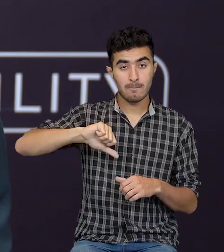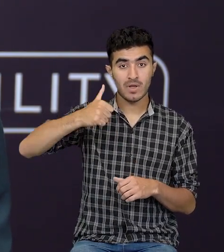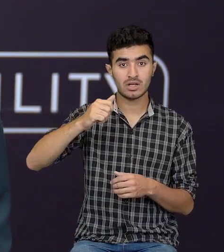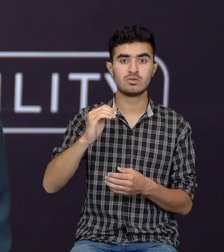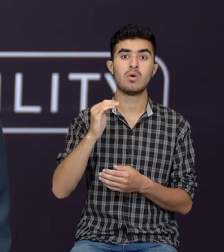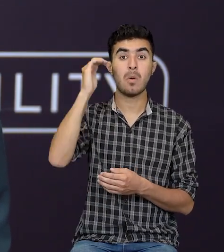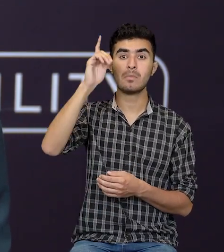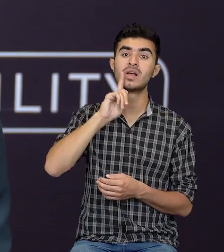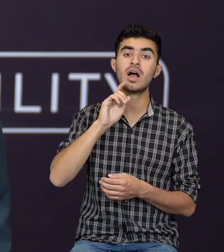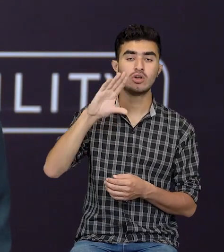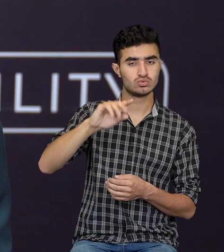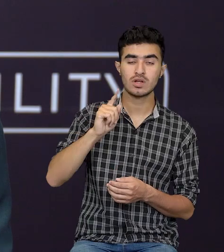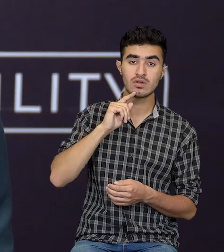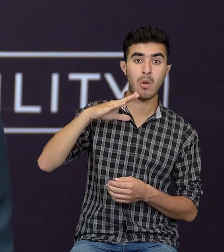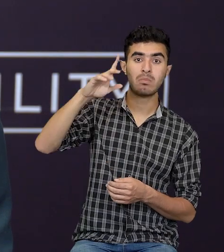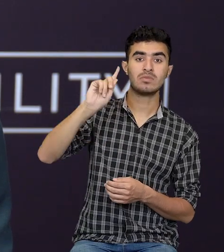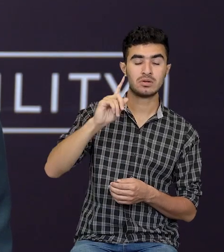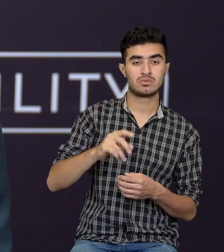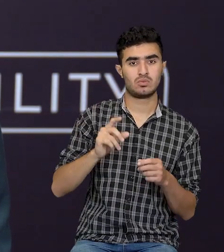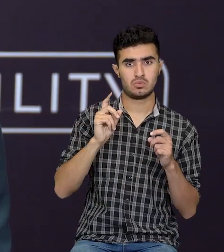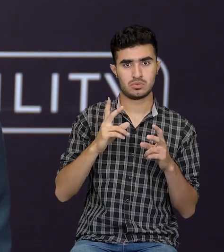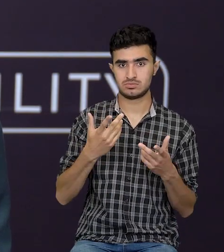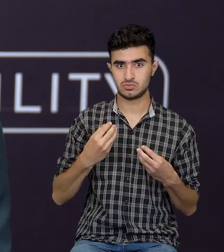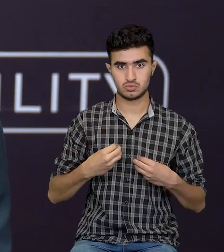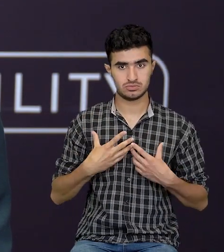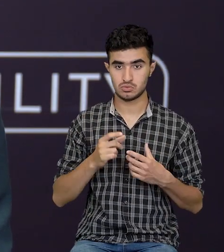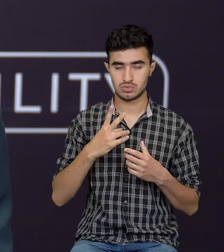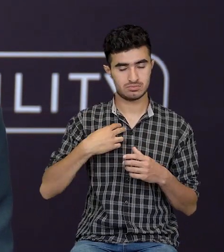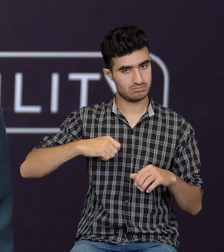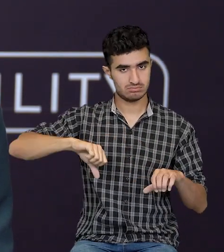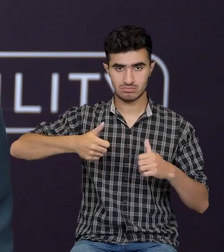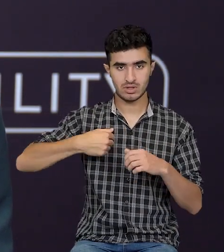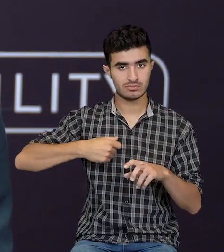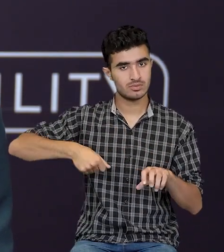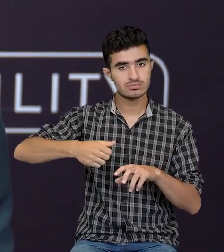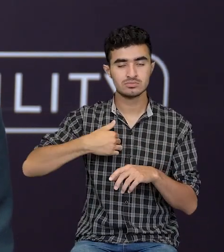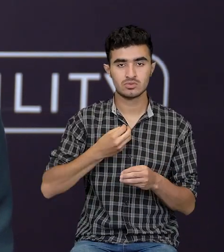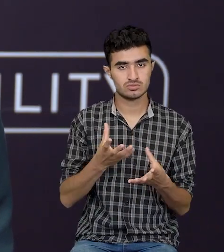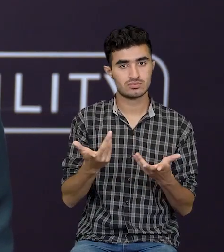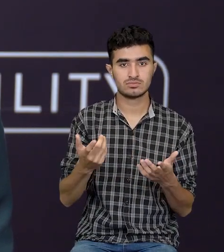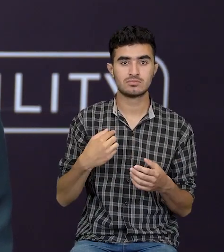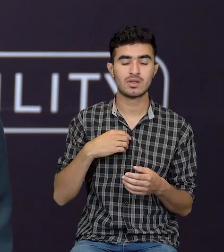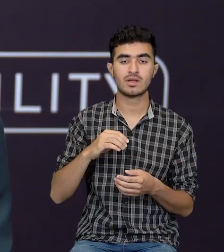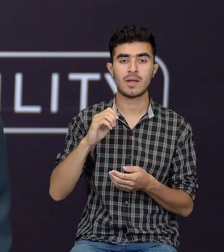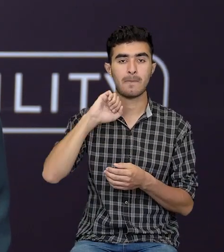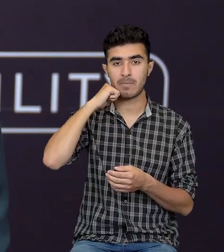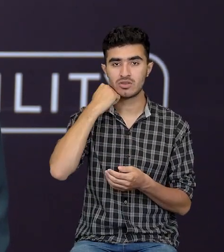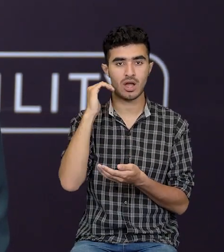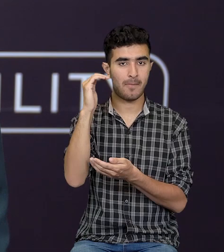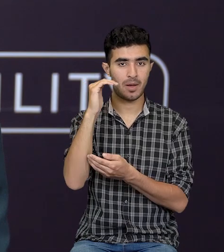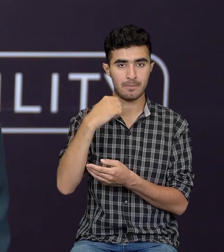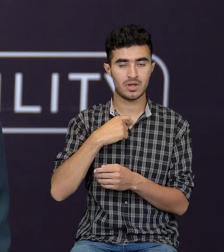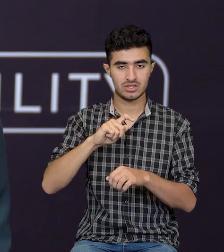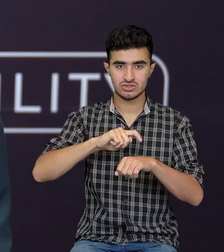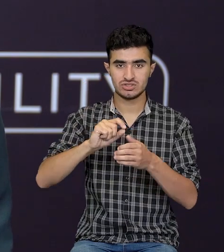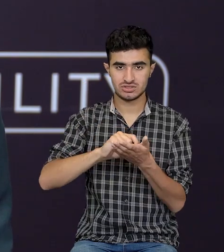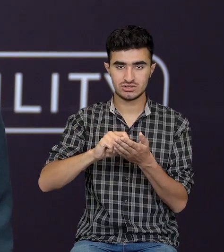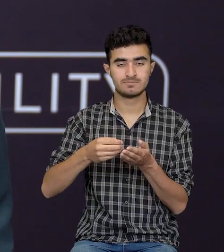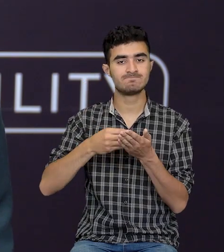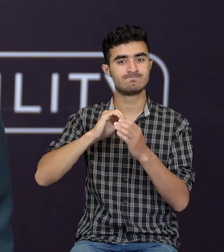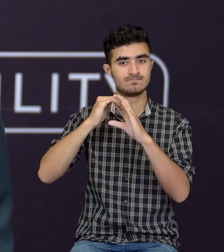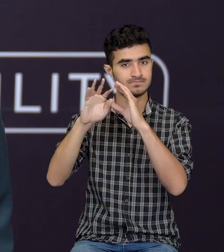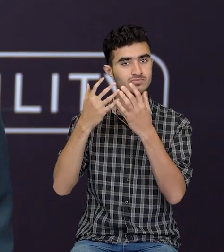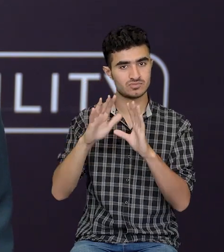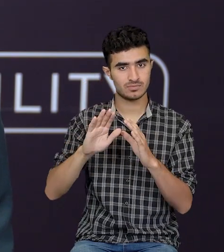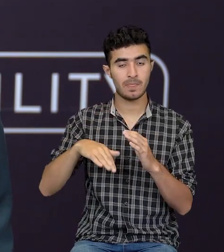तो फ़ाइनल भी मेरा एक वर्ल्ड चैम्पियन के साथ था, अज़रत इकबाल है, वो डबल में टीम इवेंट के वर्ल्ड चैम्पियन थे। तो 7 से 8 घंटे के